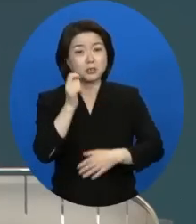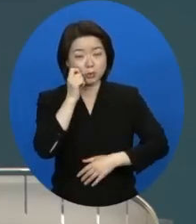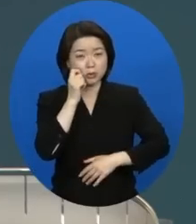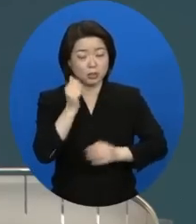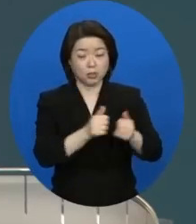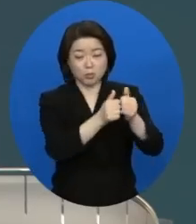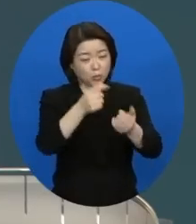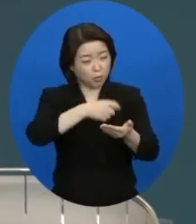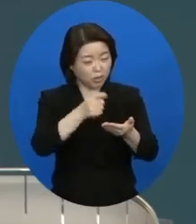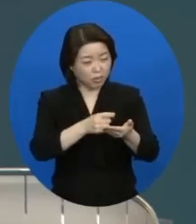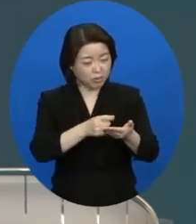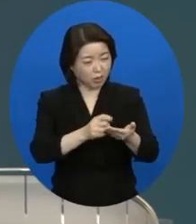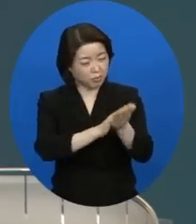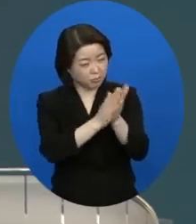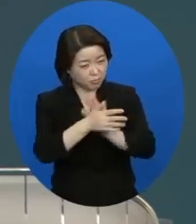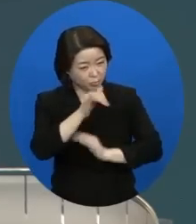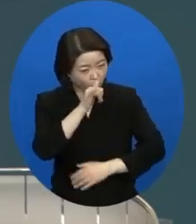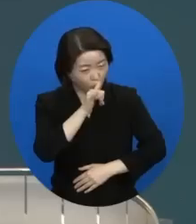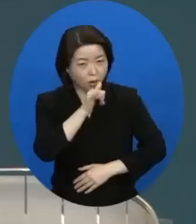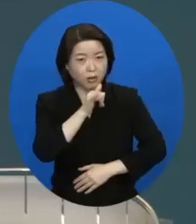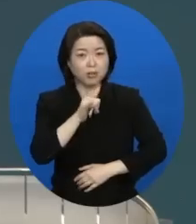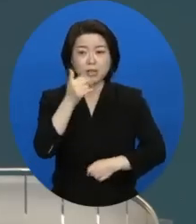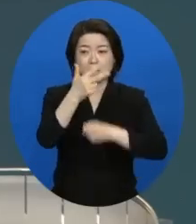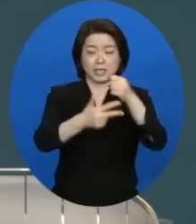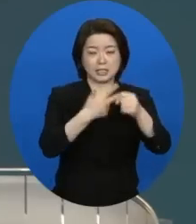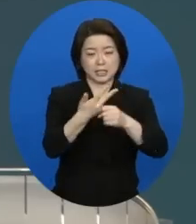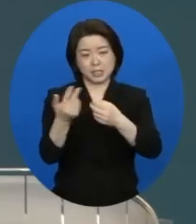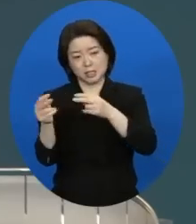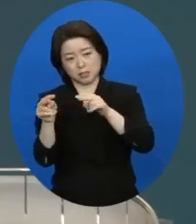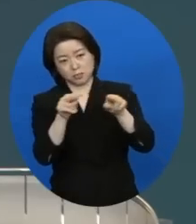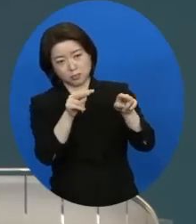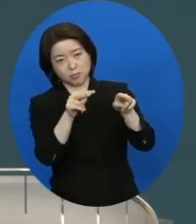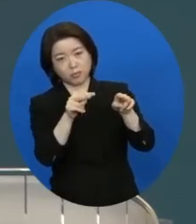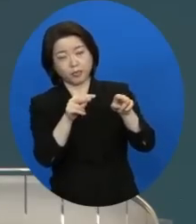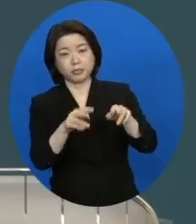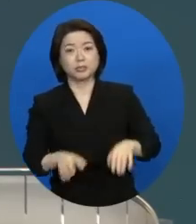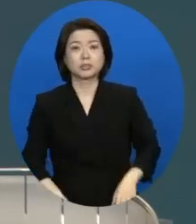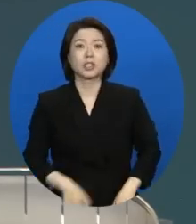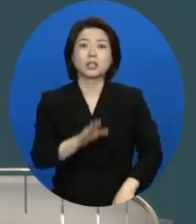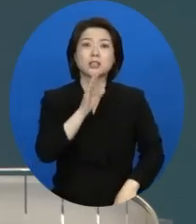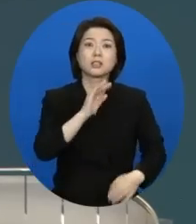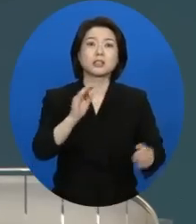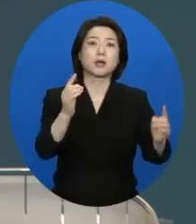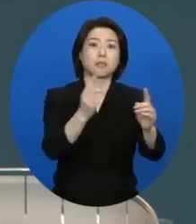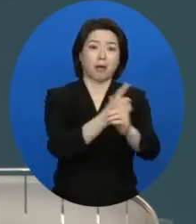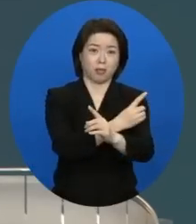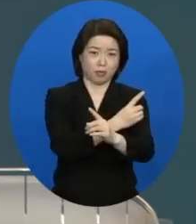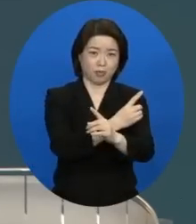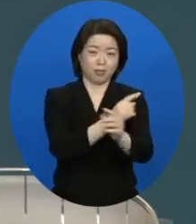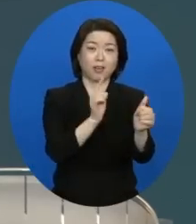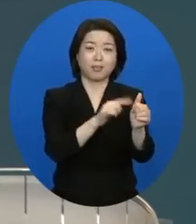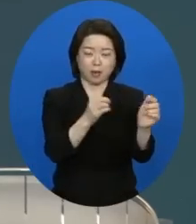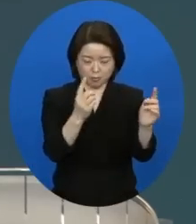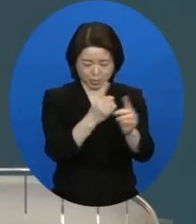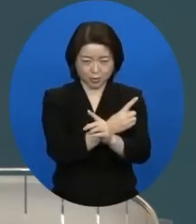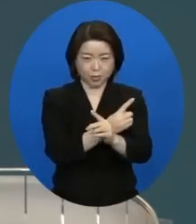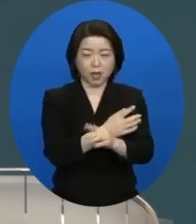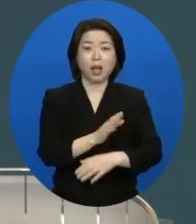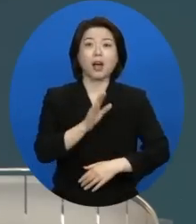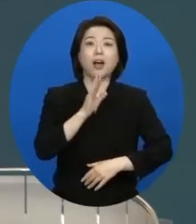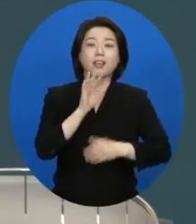동행일기 쓴다고 사람이 달라지겠어? 그런데 7년을 지켜보는데 진짜 달라졌다.